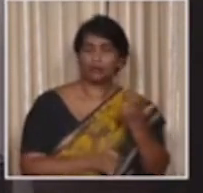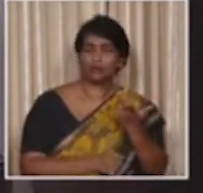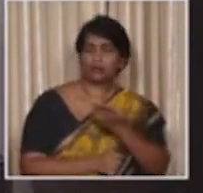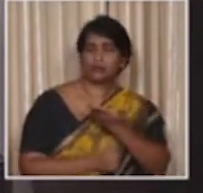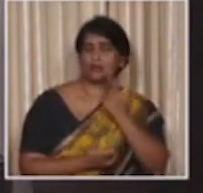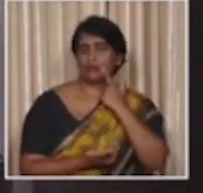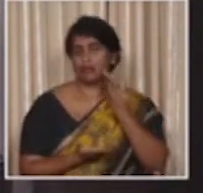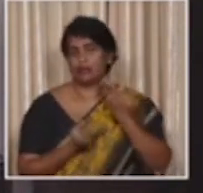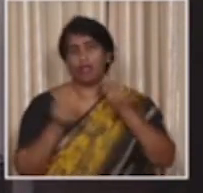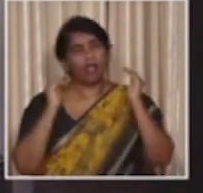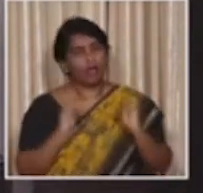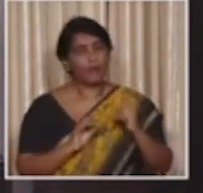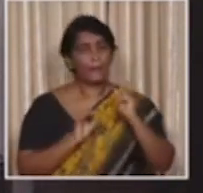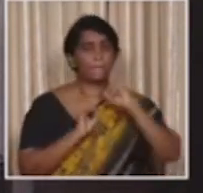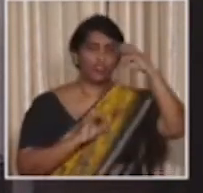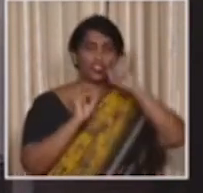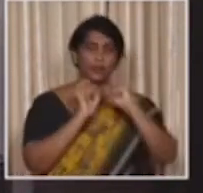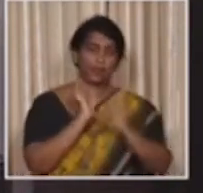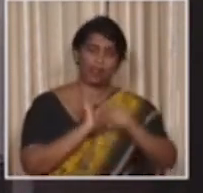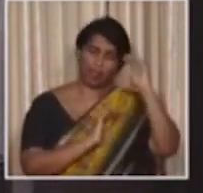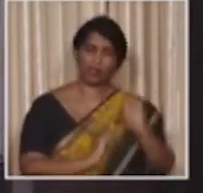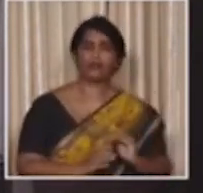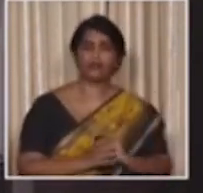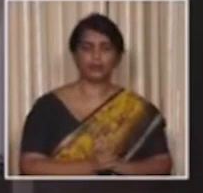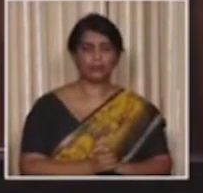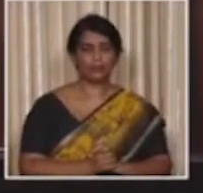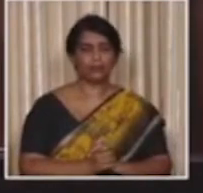හැකි මුදලකට විදුලි බිල අඩු කරන්න කටයුතු කරන්න